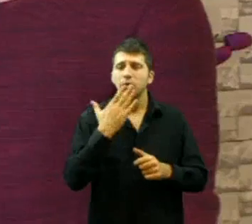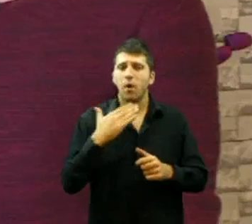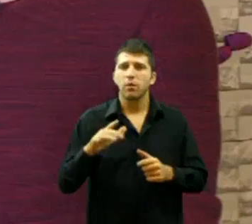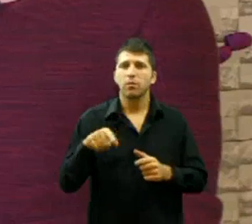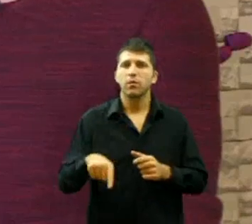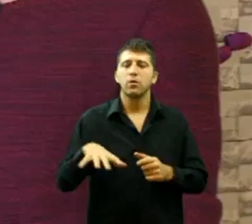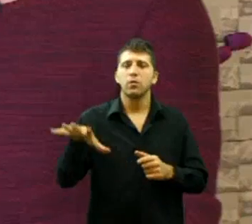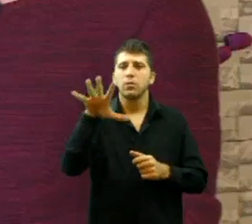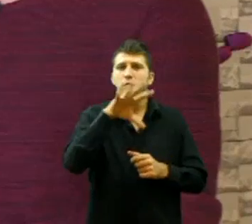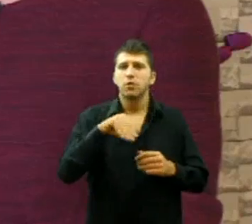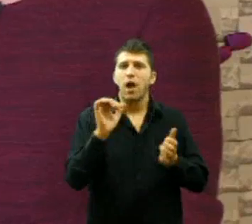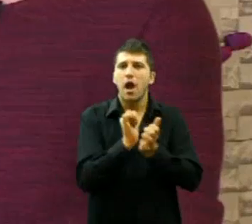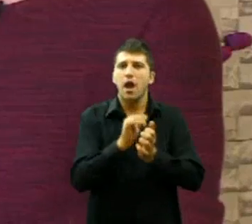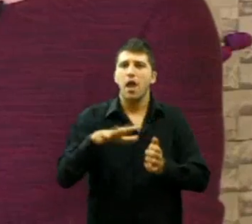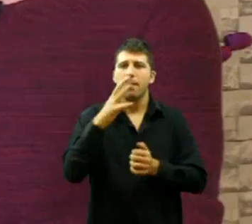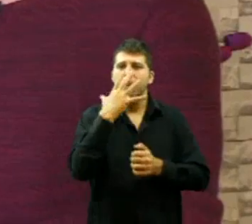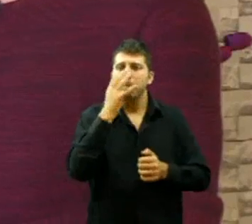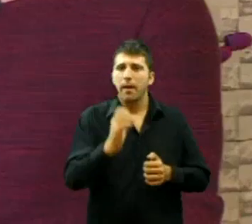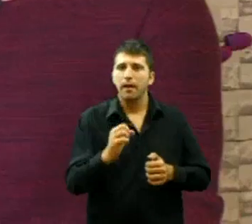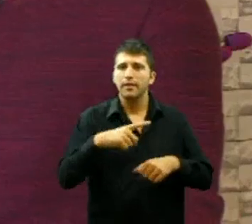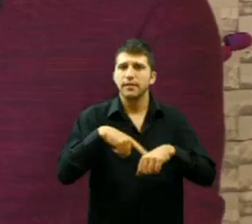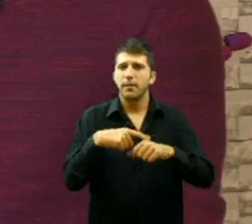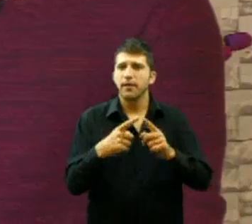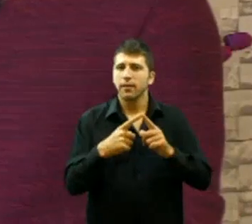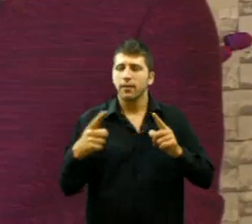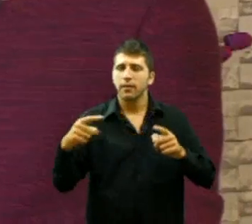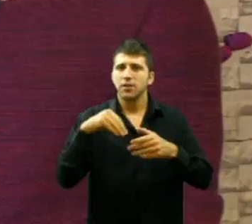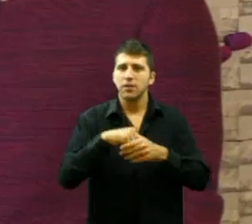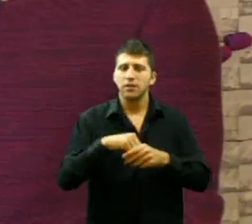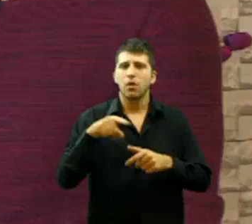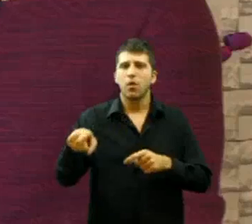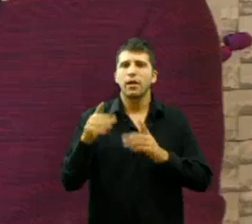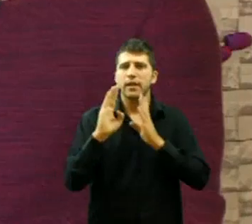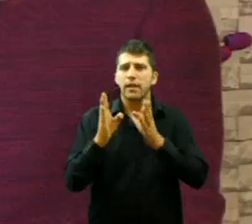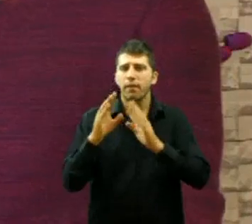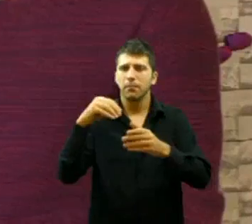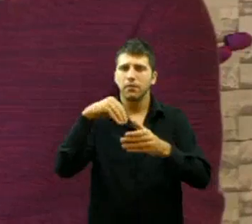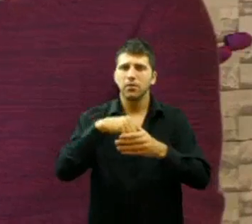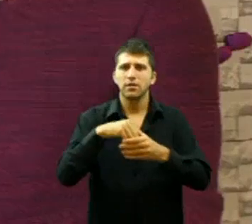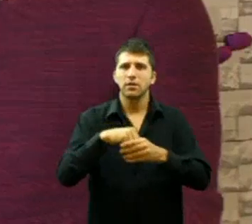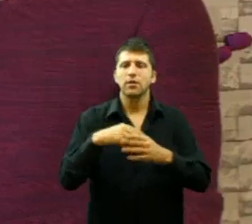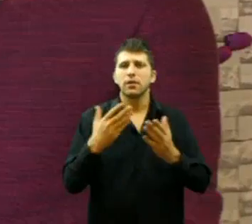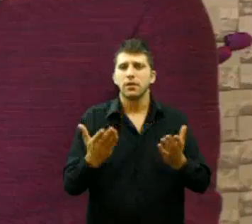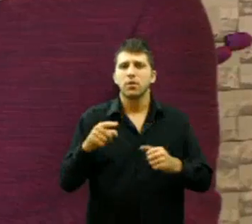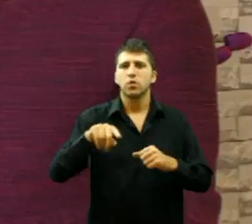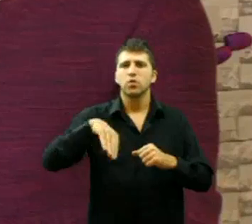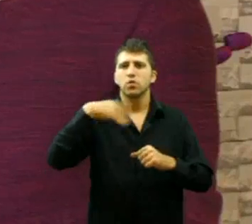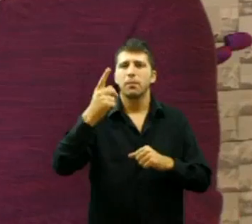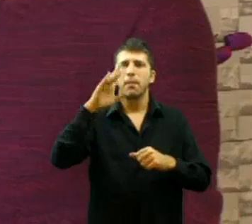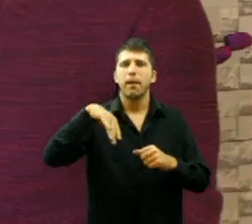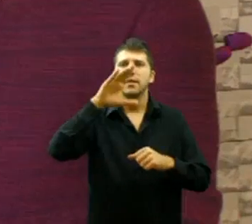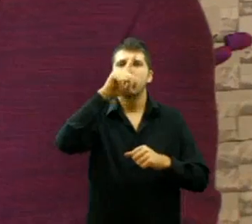bir bekleyiş içerisinde geçirdik o zamanı. Yine orada devam ederken tabii ondan sonra bizim basketbol